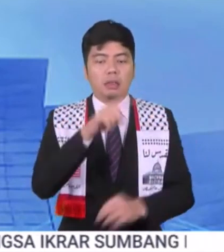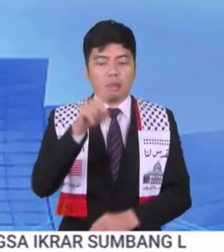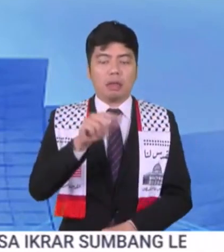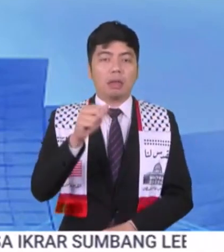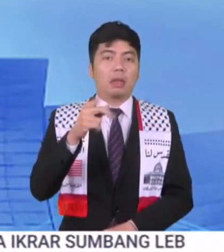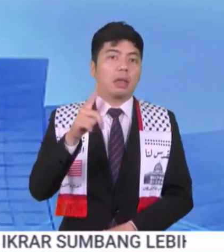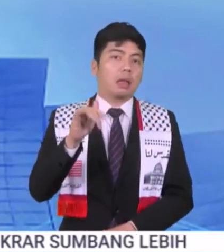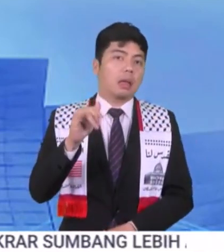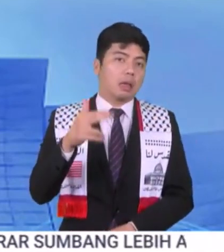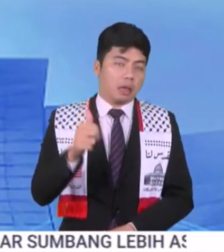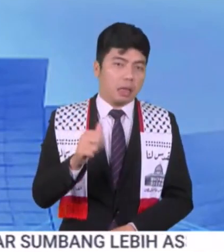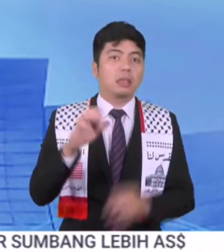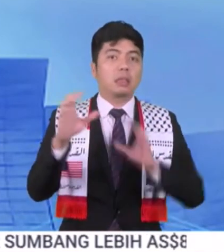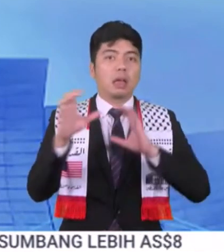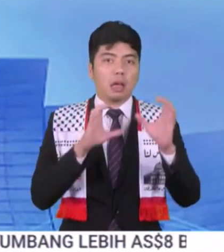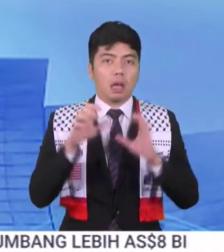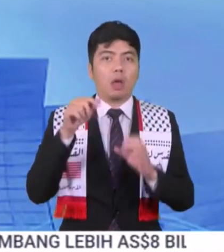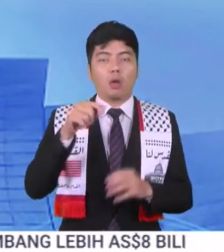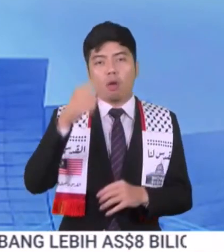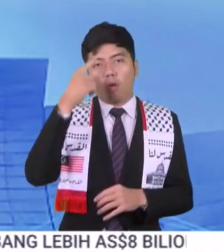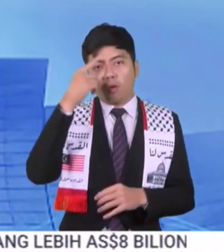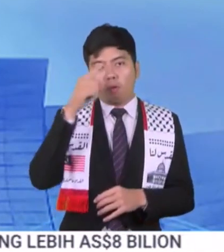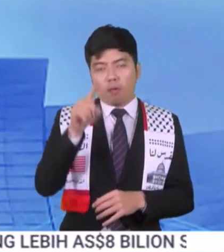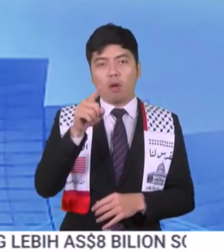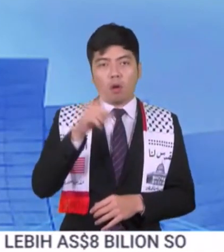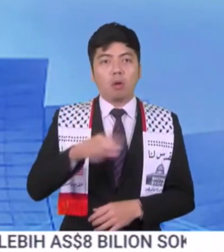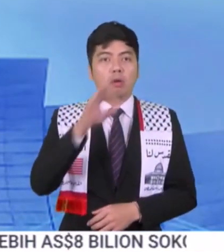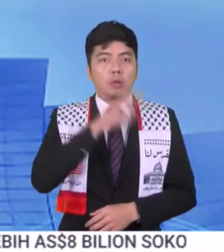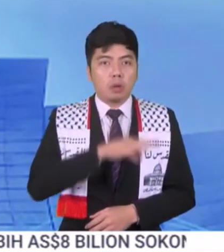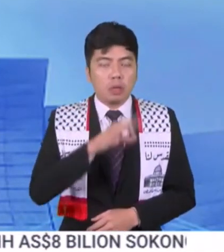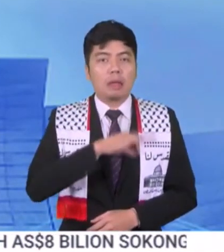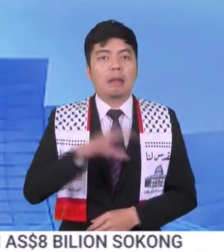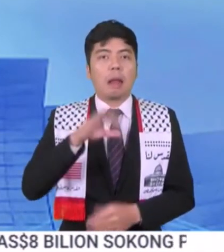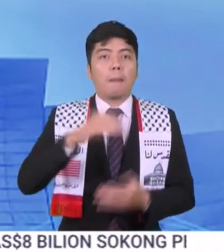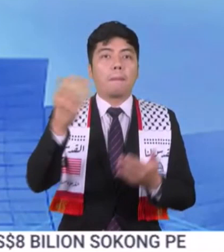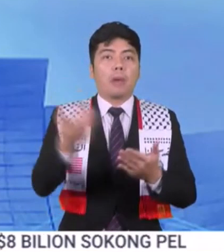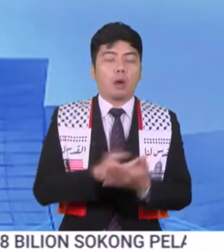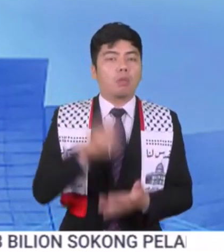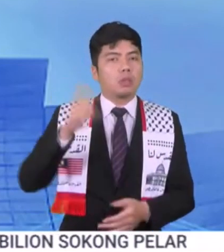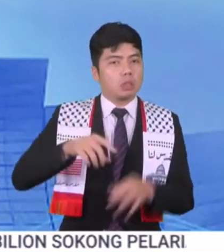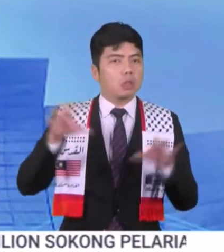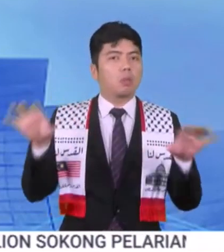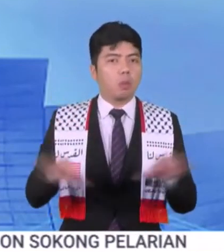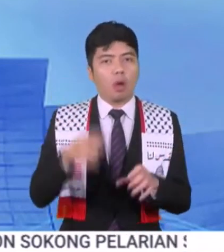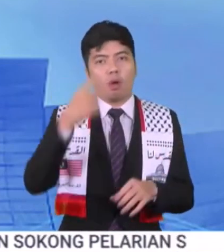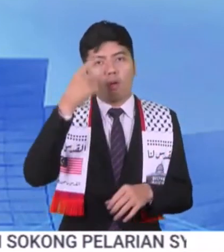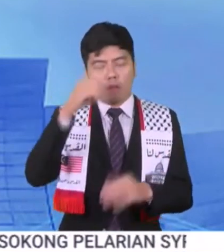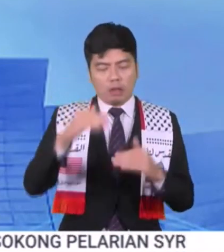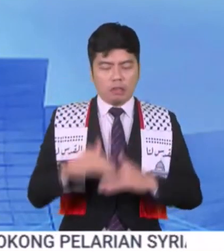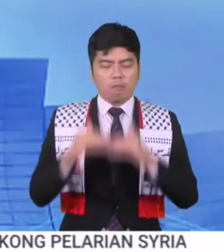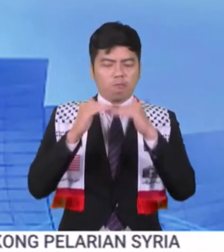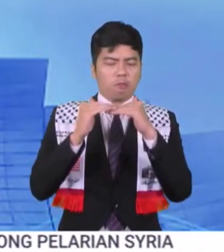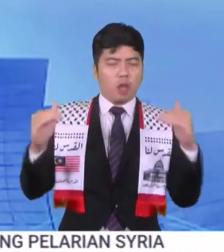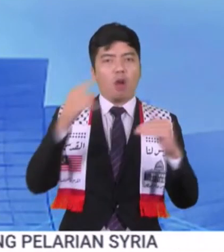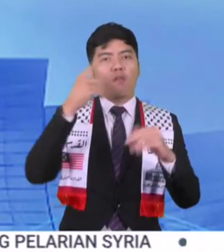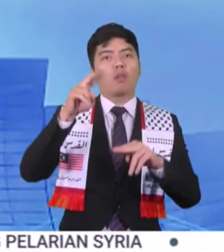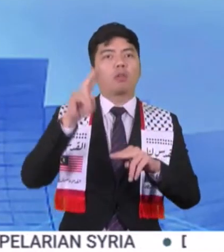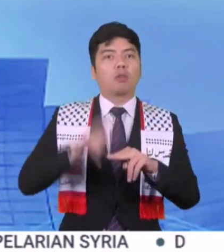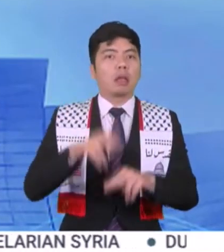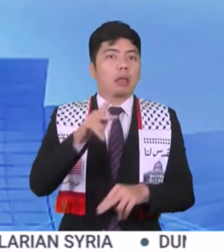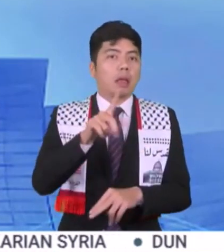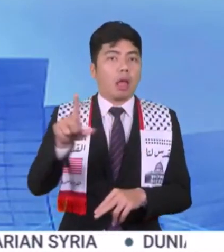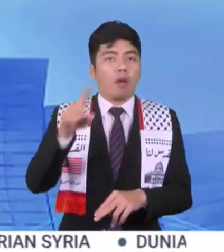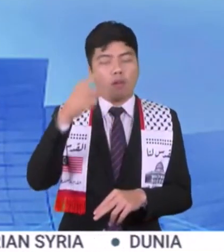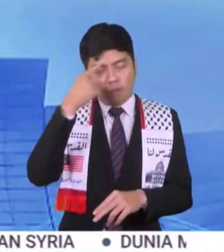Zaliha Mustafa berkata, ke arah itu usaha penjanaan semula dan pembaharuan perlu dilakukan untuk mengukuhkan lagi kedudukan